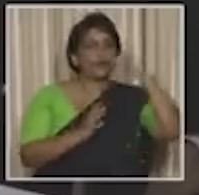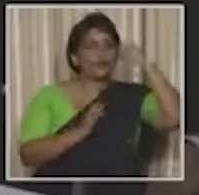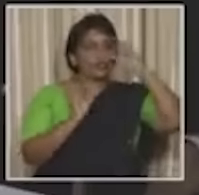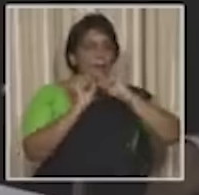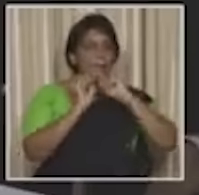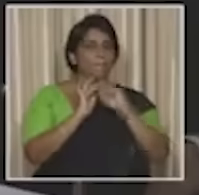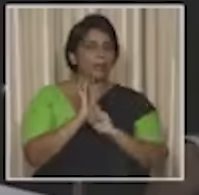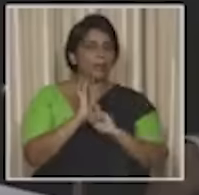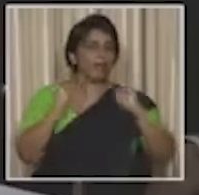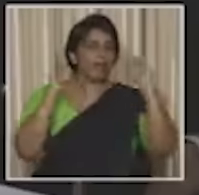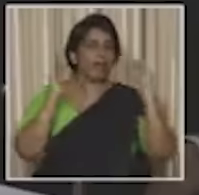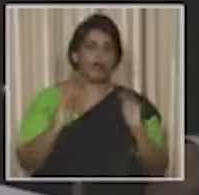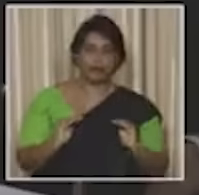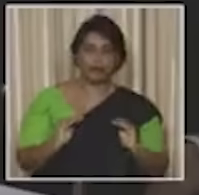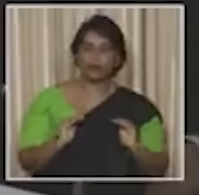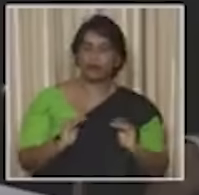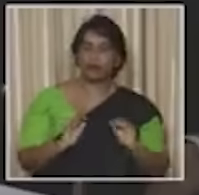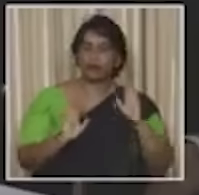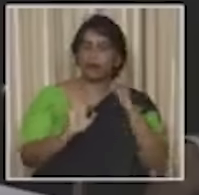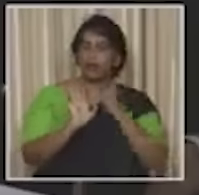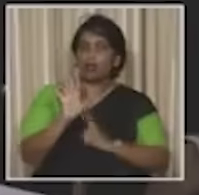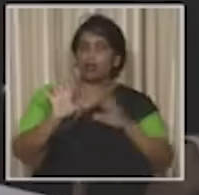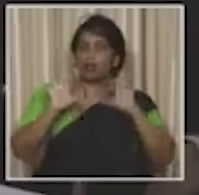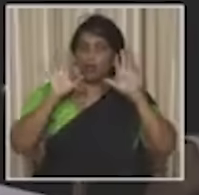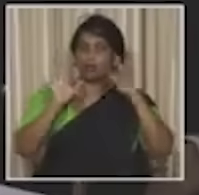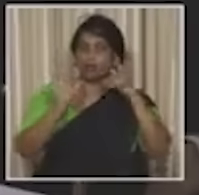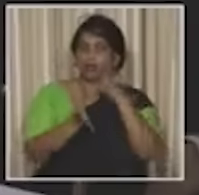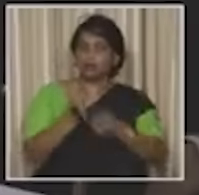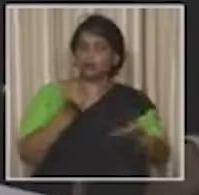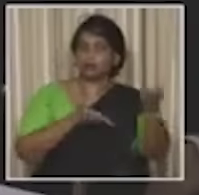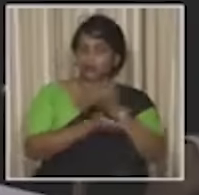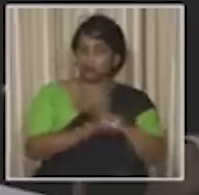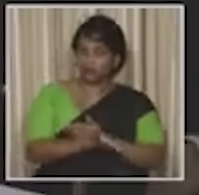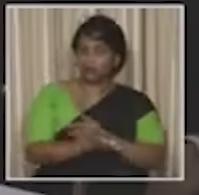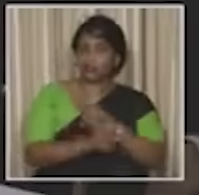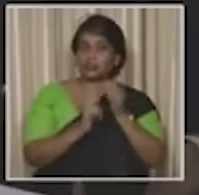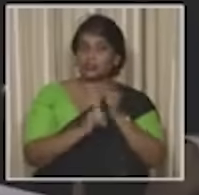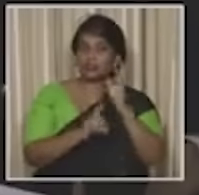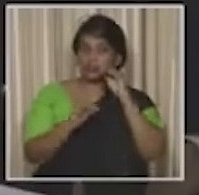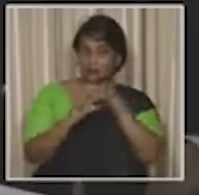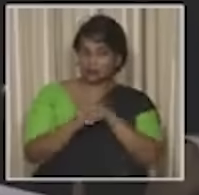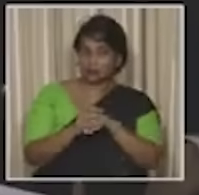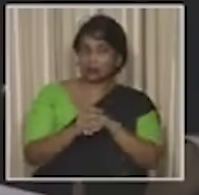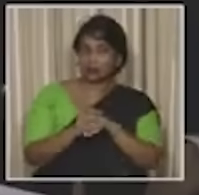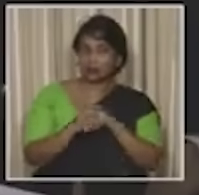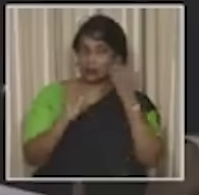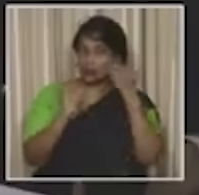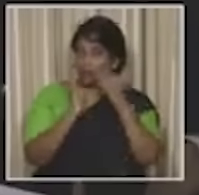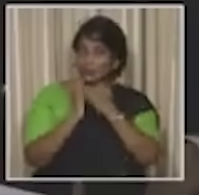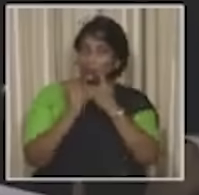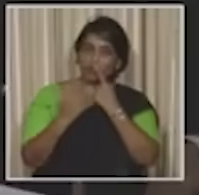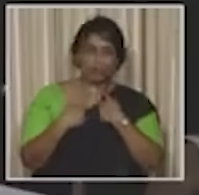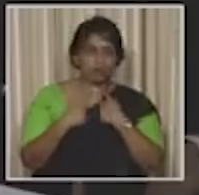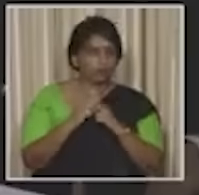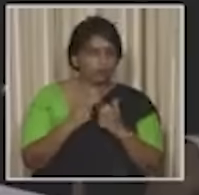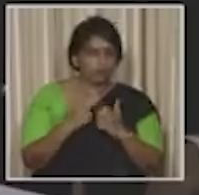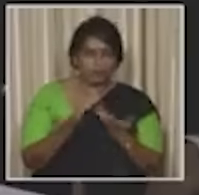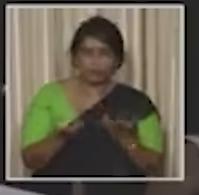පත අඩුවේ කියලා. හැබැයි අපි අවුරුදු 9කට ඇග්‍රීමන්ට් එකක් ගහන්න යනවා. ඔබතුමා ජනාධිපතිතුමා ඊට අමතරව කරුණක් තියෙනවා පැහැදිලි කරන්න කමක්